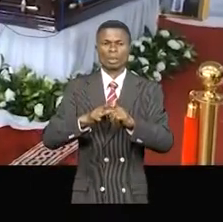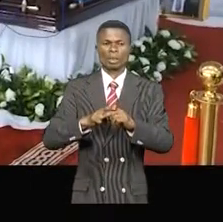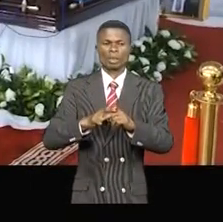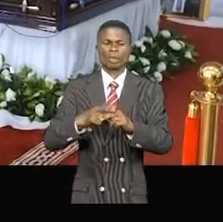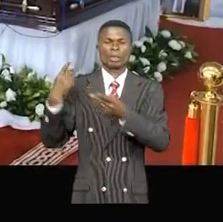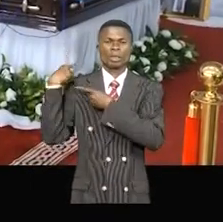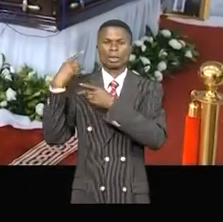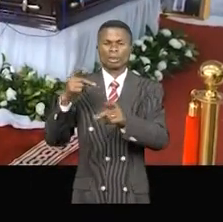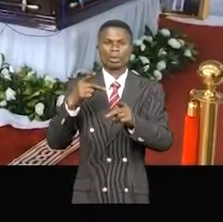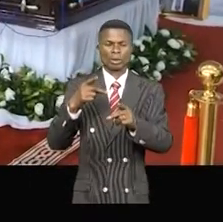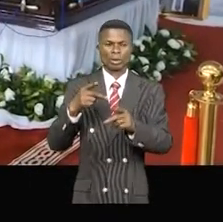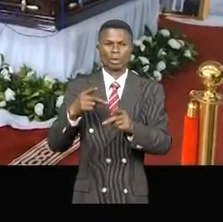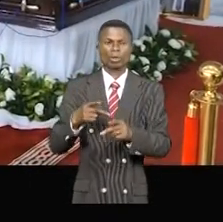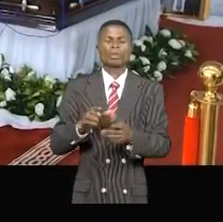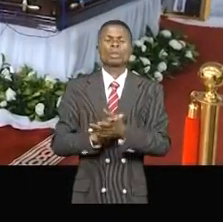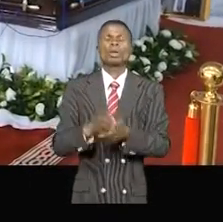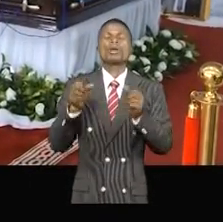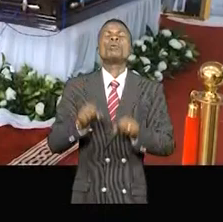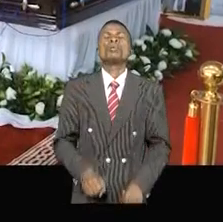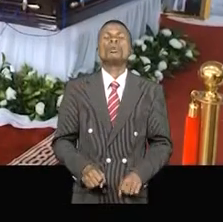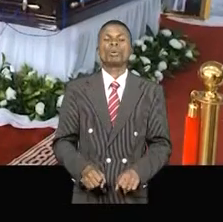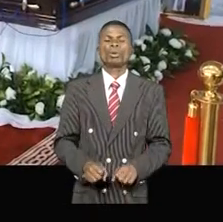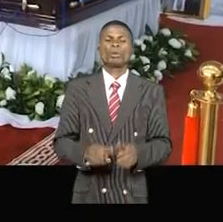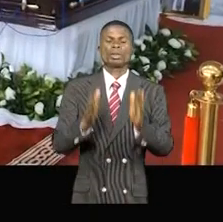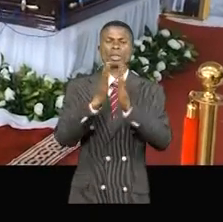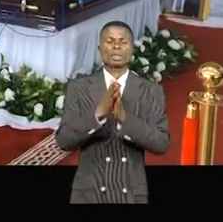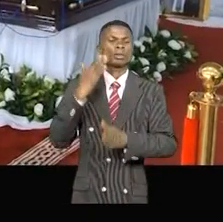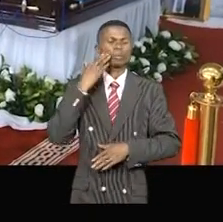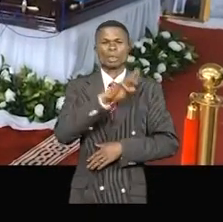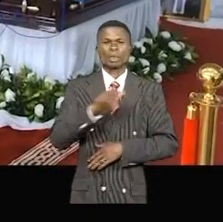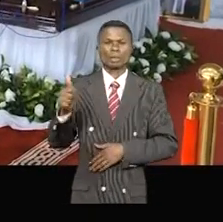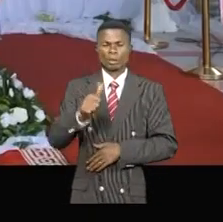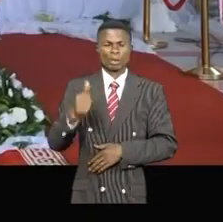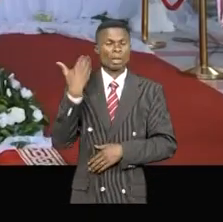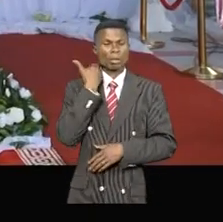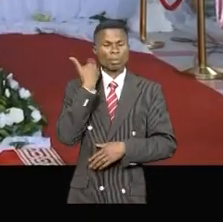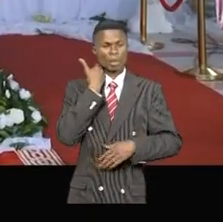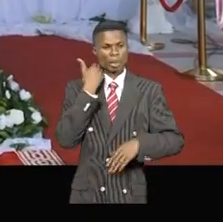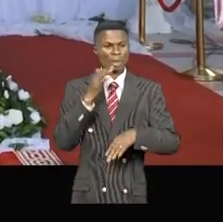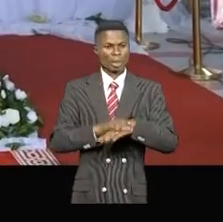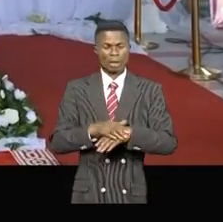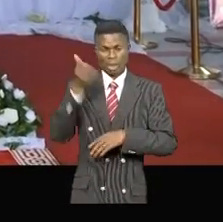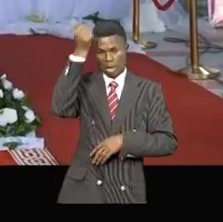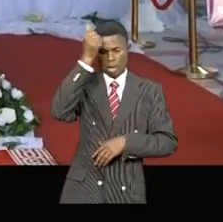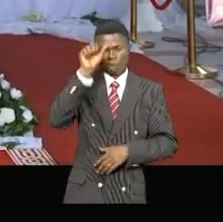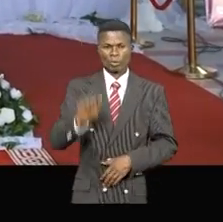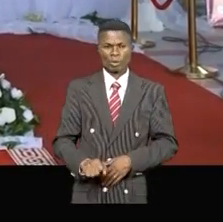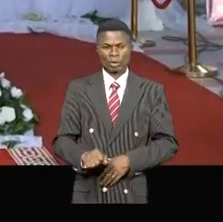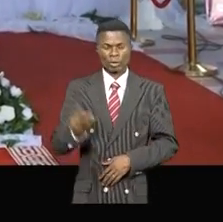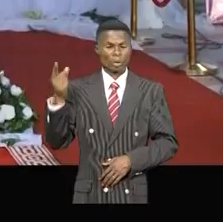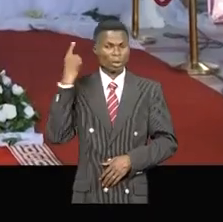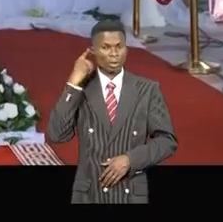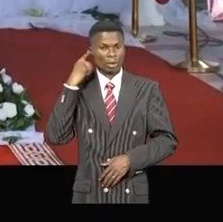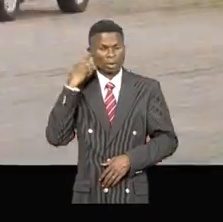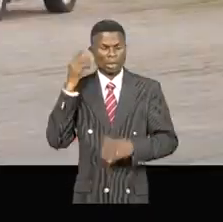depuis 2011, est décédé le 10 mars 2021 des suites d'une maladie en Afrique du Sud. Ayant appris